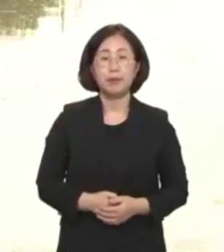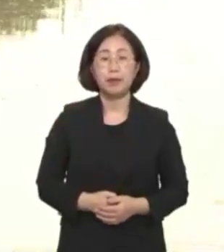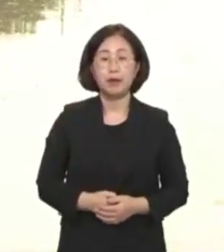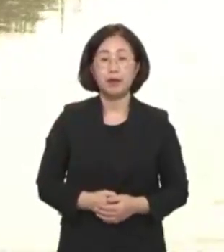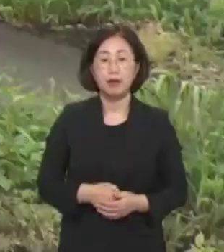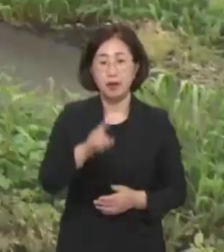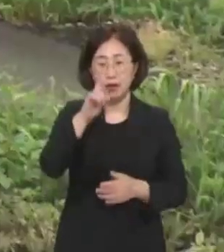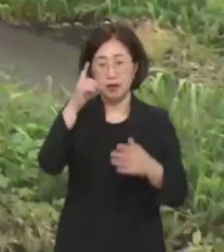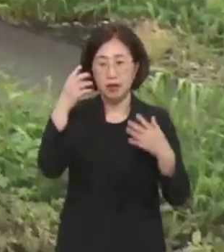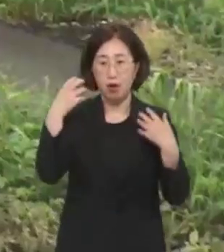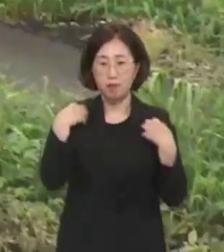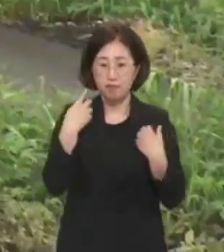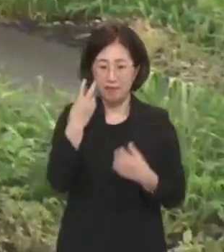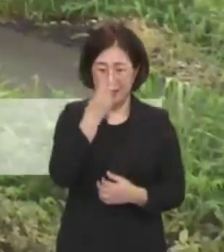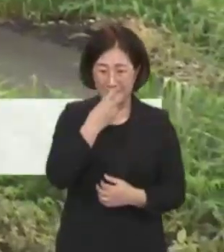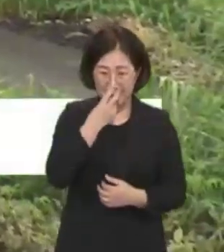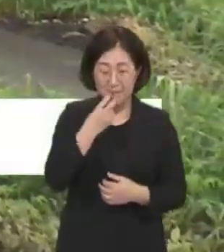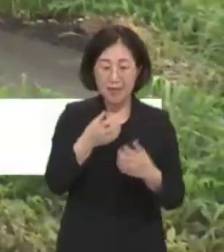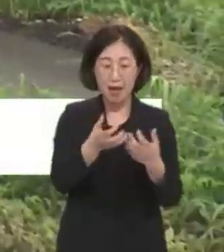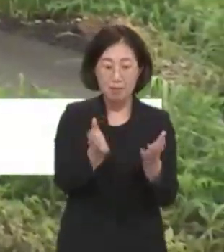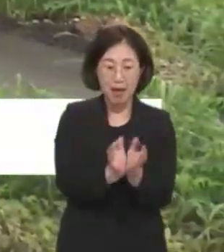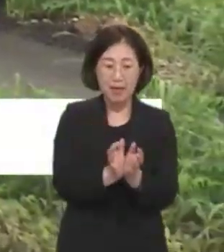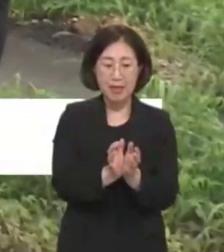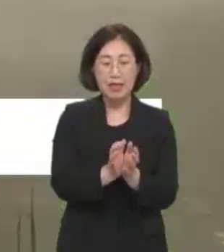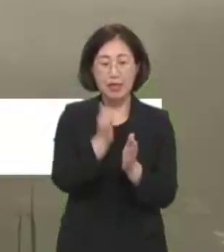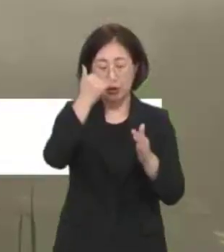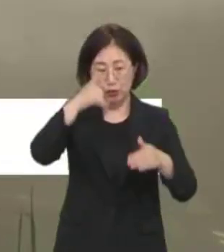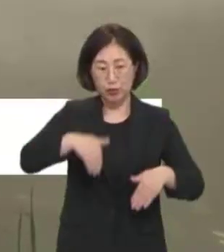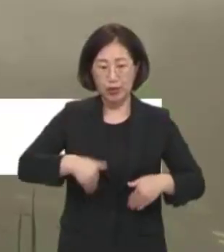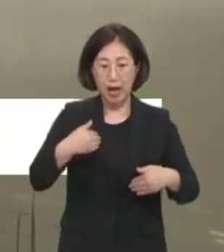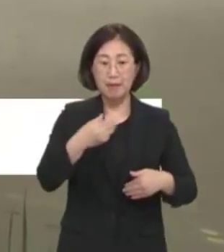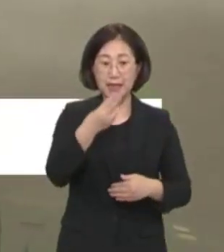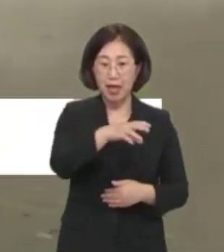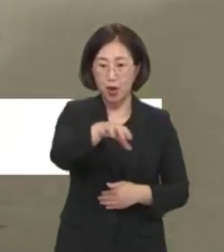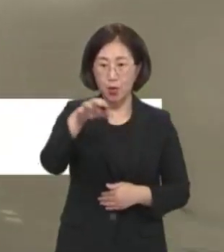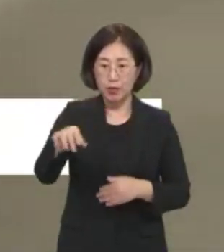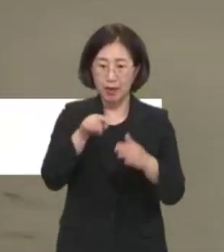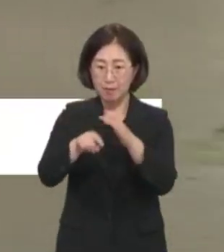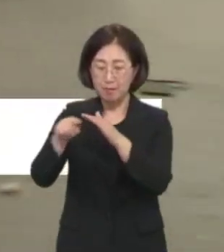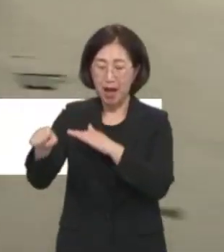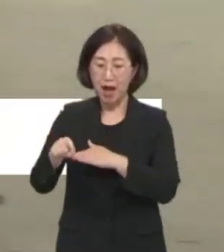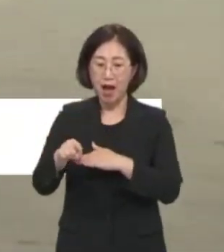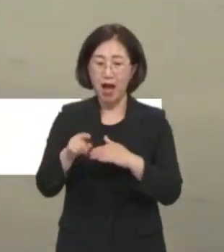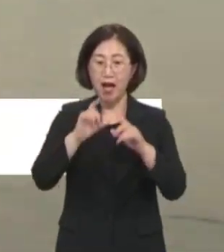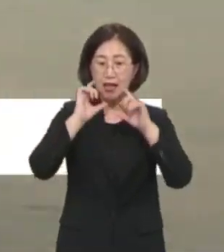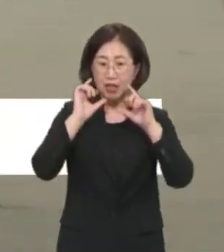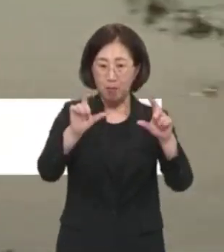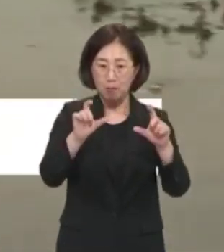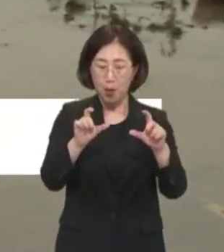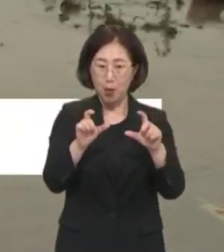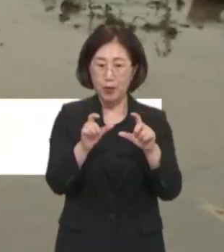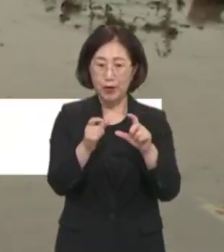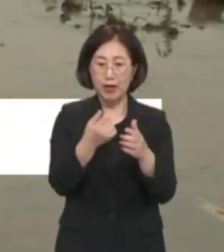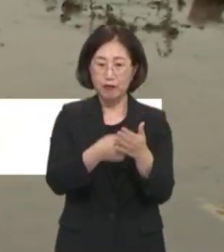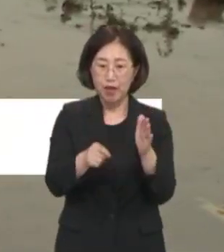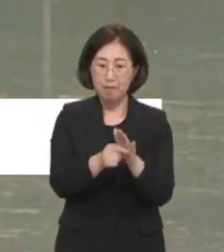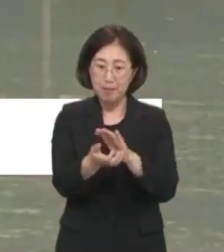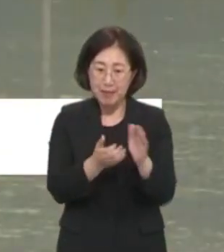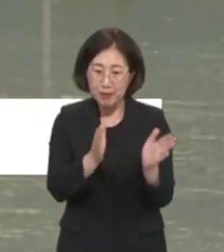현재 정부 긴급조사반이 충남과 세종 등 5개 광역지자체에 급파돼 선포를 위한 작업을 시작한 것으로 알려졌습니다.